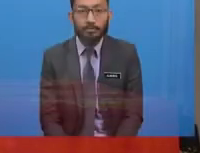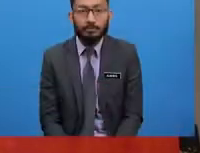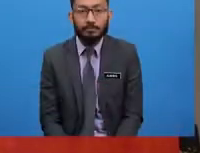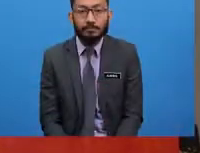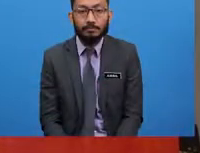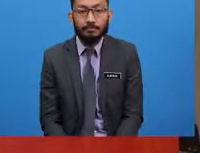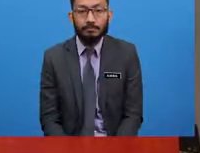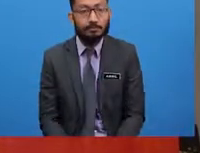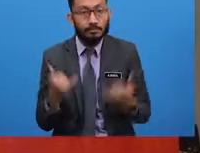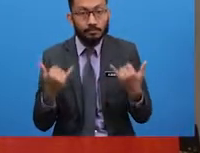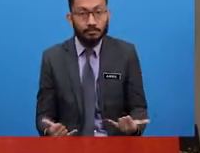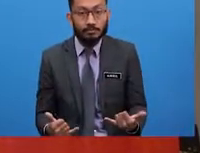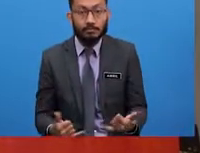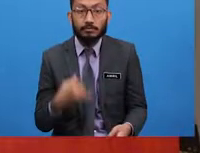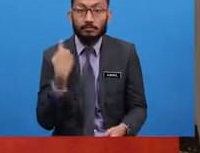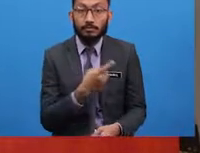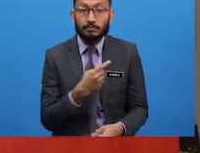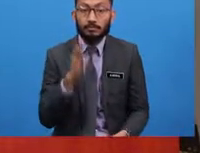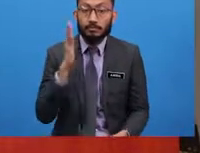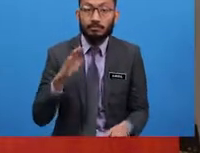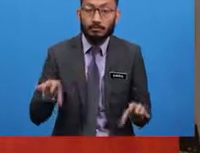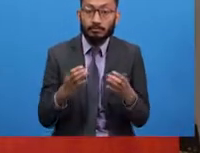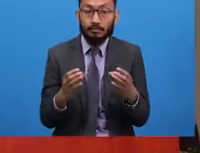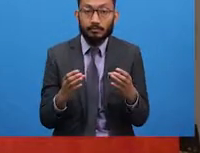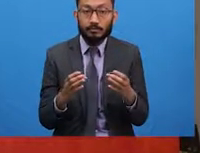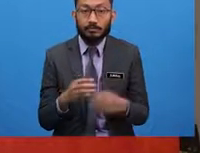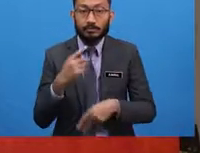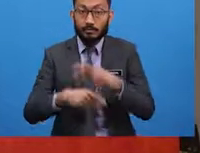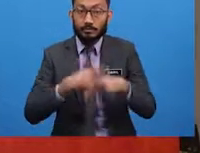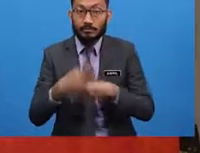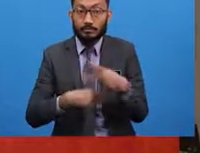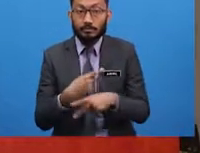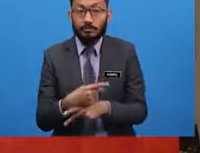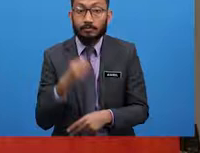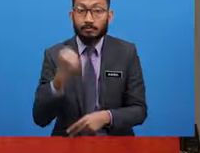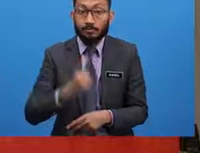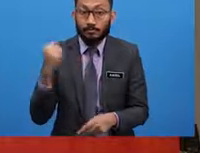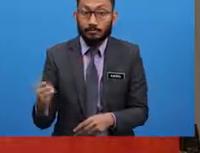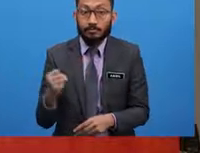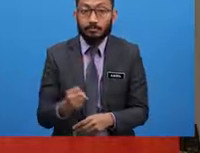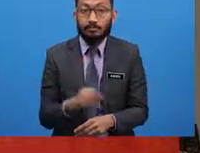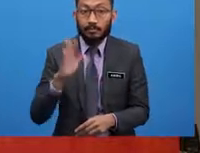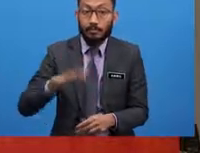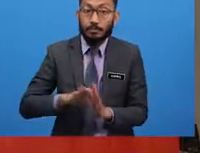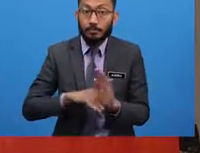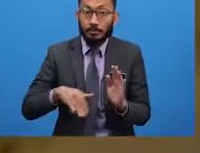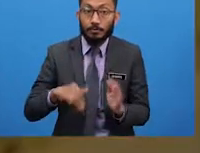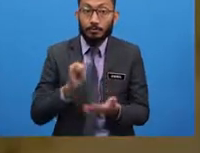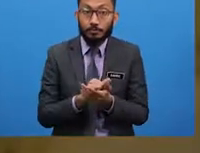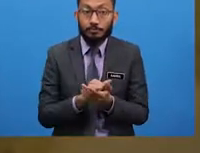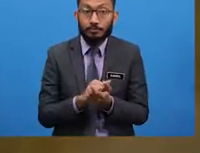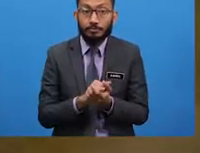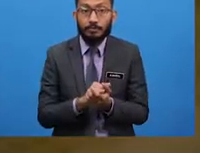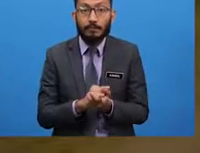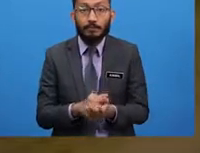Sekarang, kita akan melakukan proses menerap. Sebelum proses menerap dilakukan,